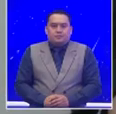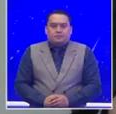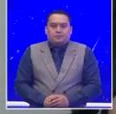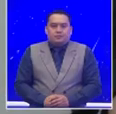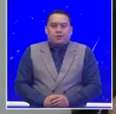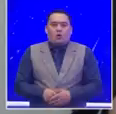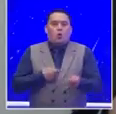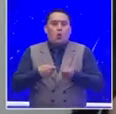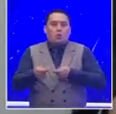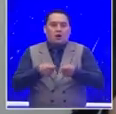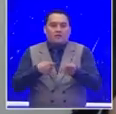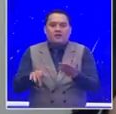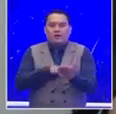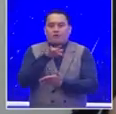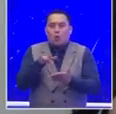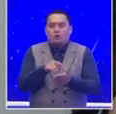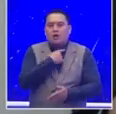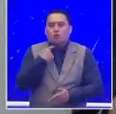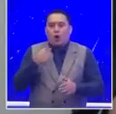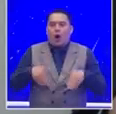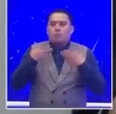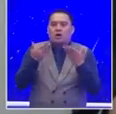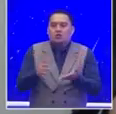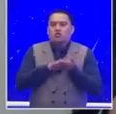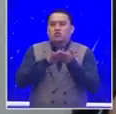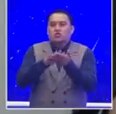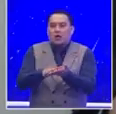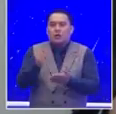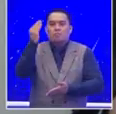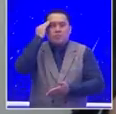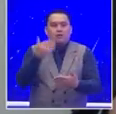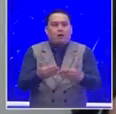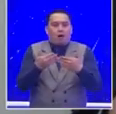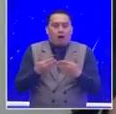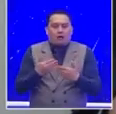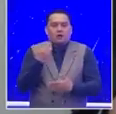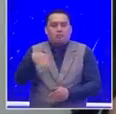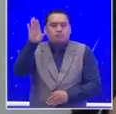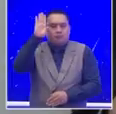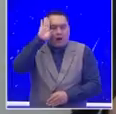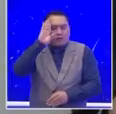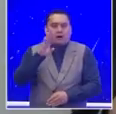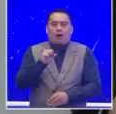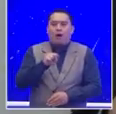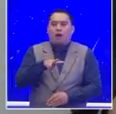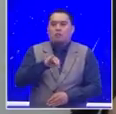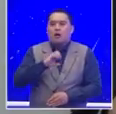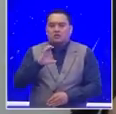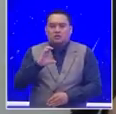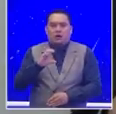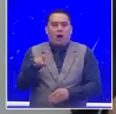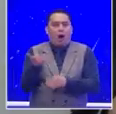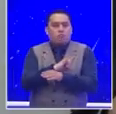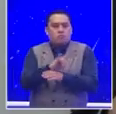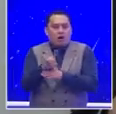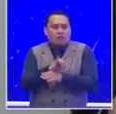В управлении города Талдыкурган обратилась гражданка, которая просит принять меры в отношении парня по имени Алмаз, который обманным